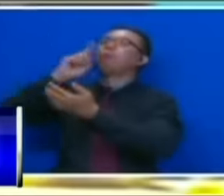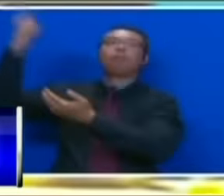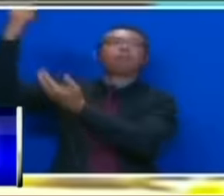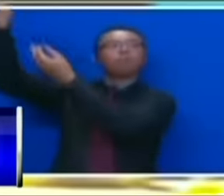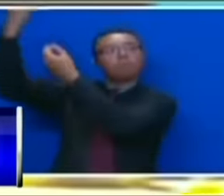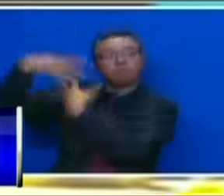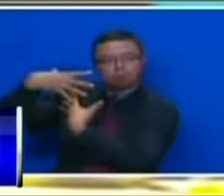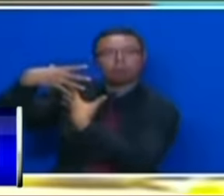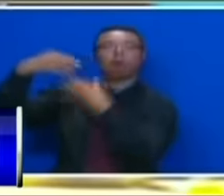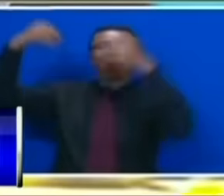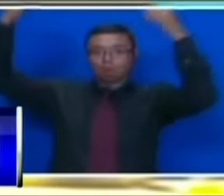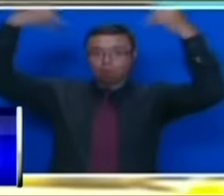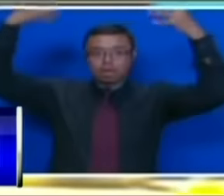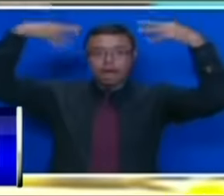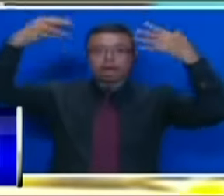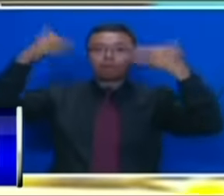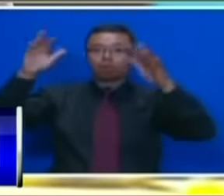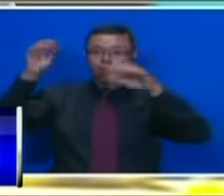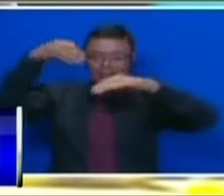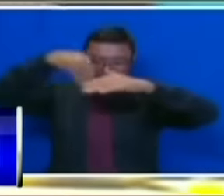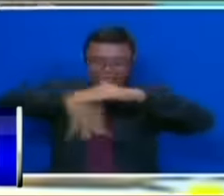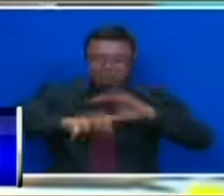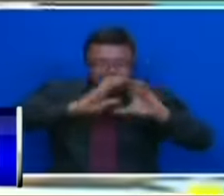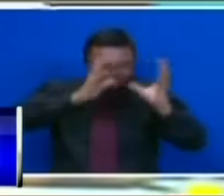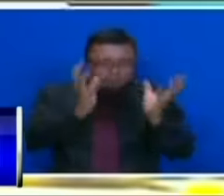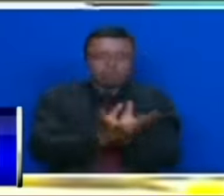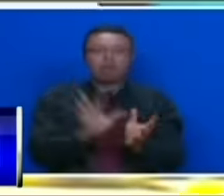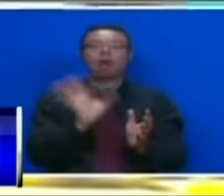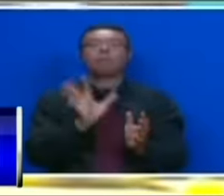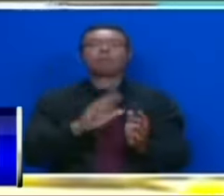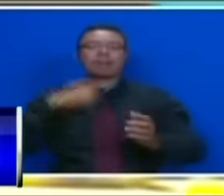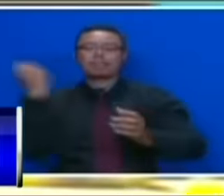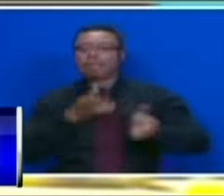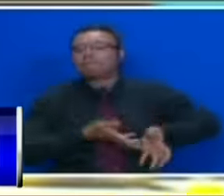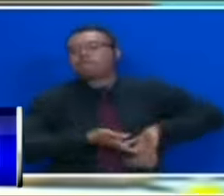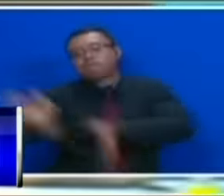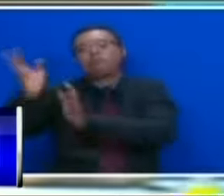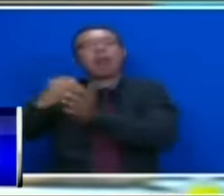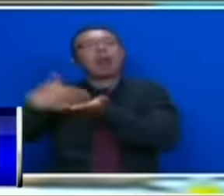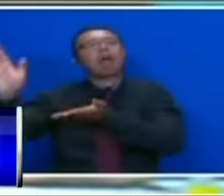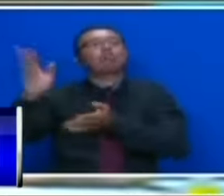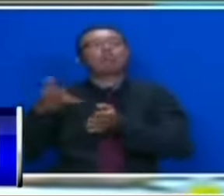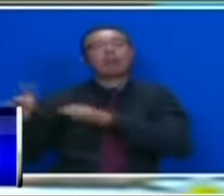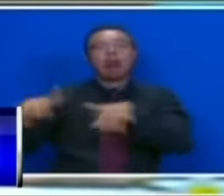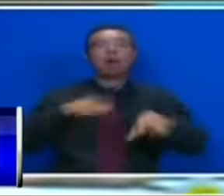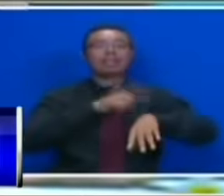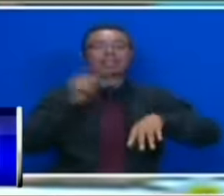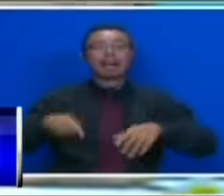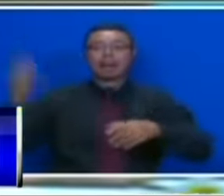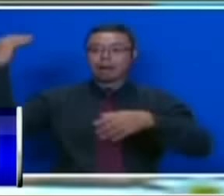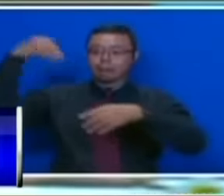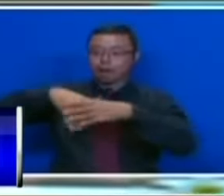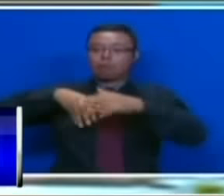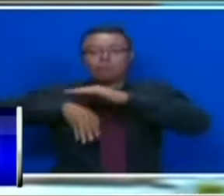Tuhan. Rahmah yang diturunkan untuk dimasukkan ke bumi, bukan sesegera mungkin dikirim ke laut. Yang dilakukan sekarang,